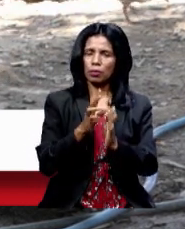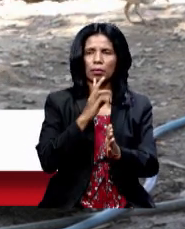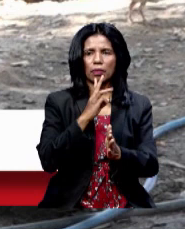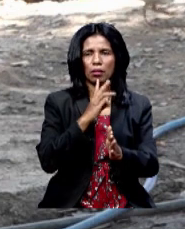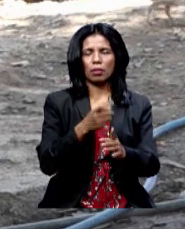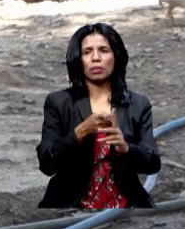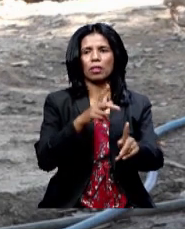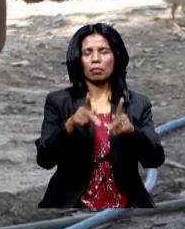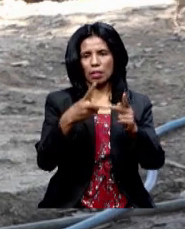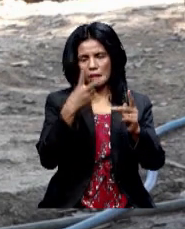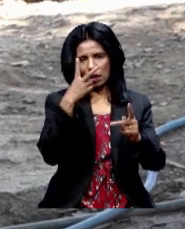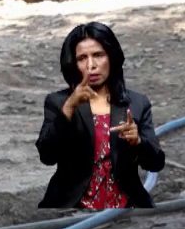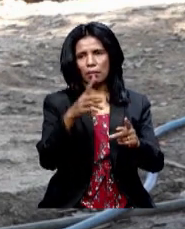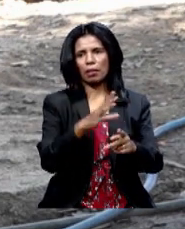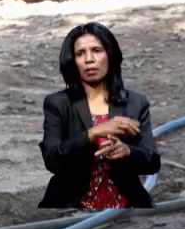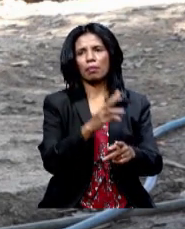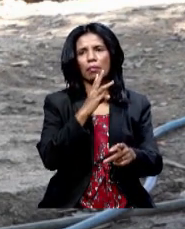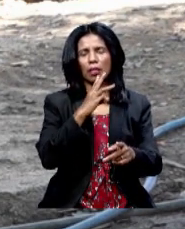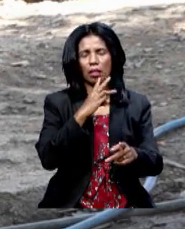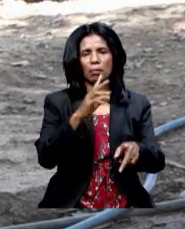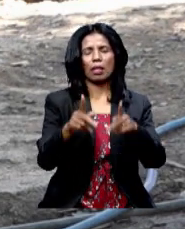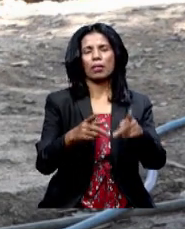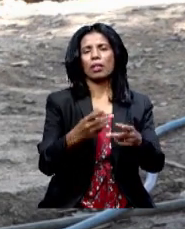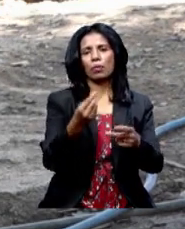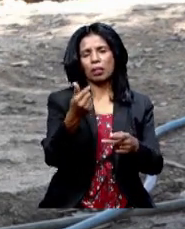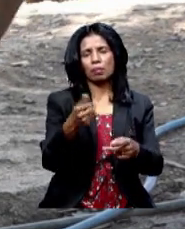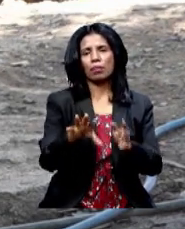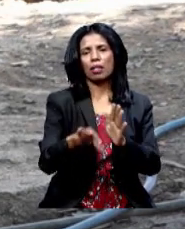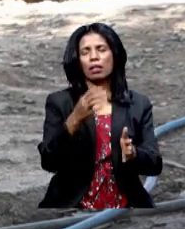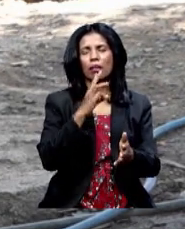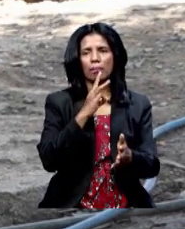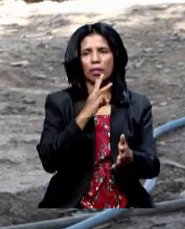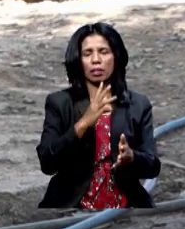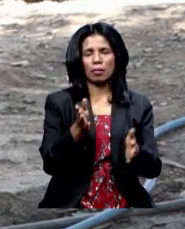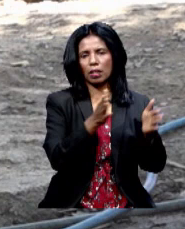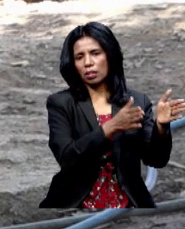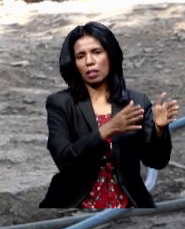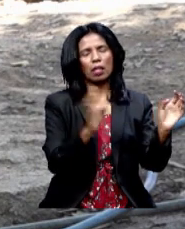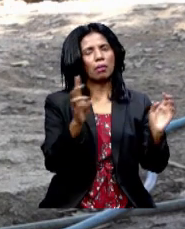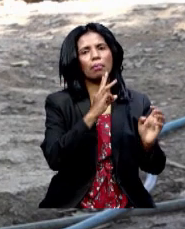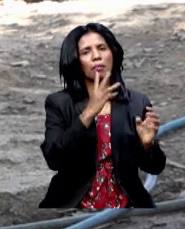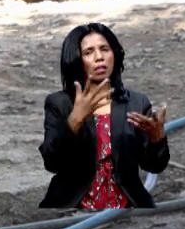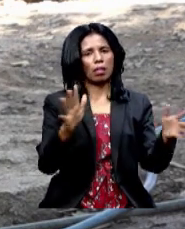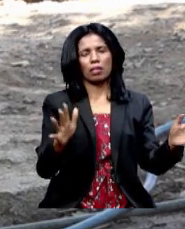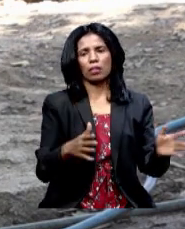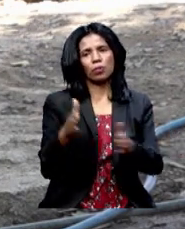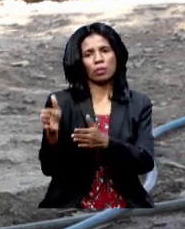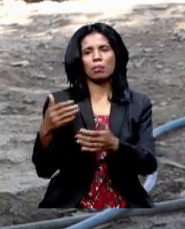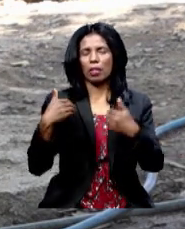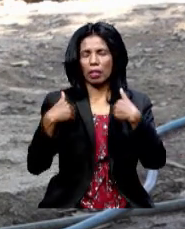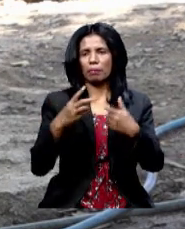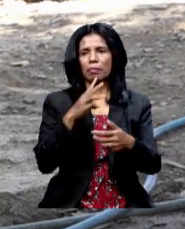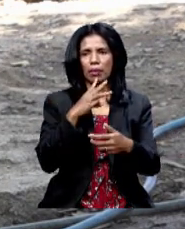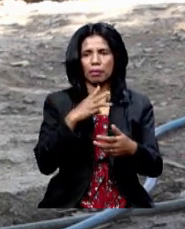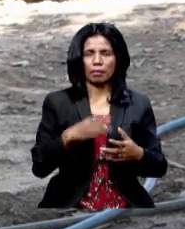tekin sira mahalu bene. Bene kobra rit motsori rit. Sori malete ne lahetan be. Anta lahetan be